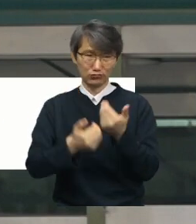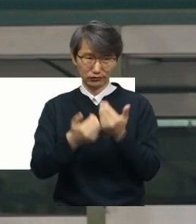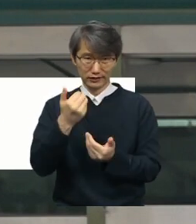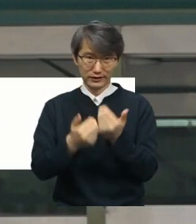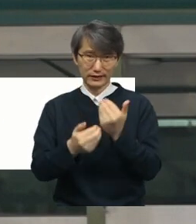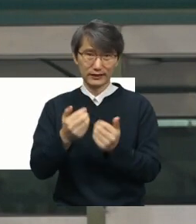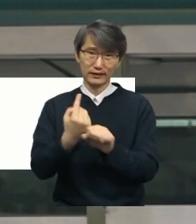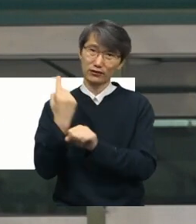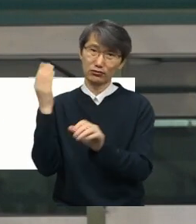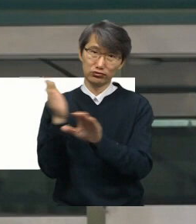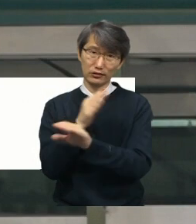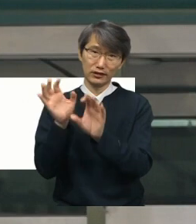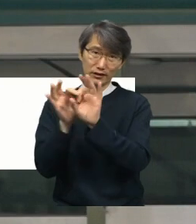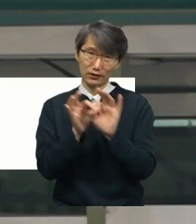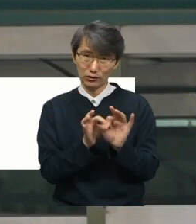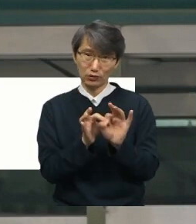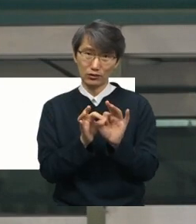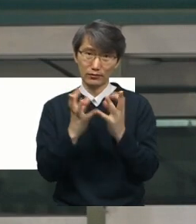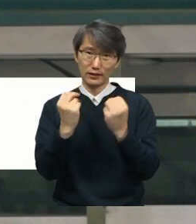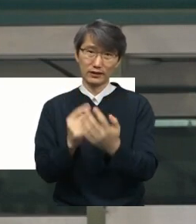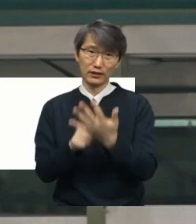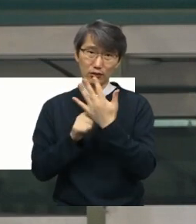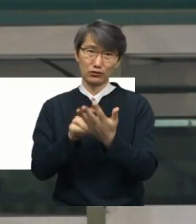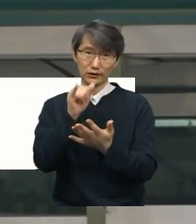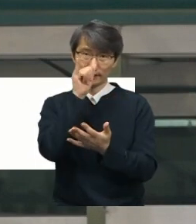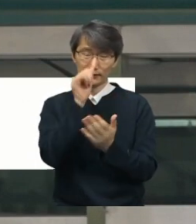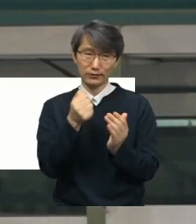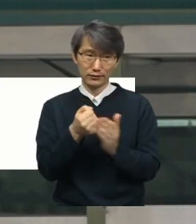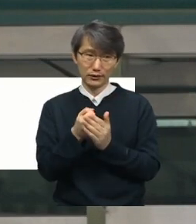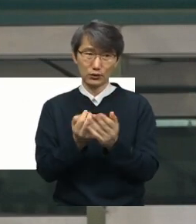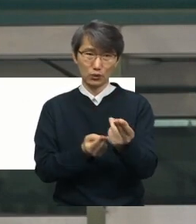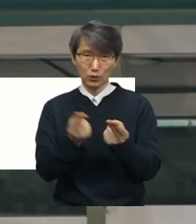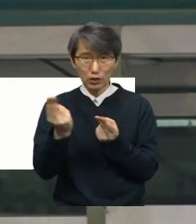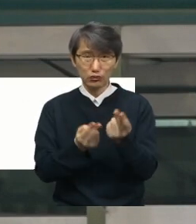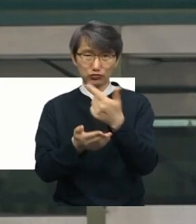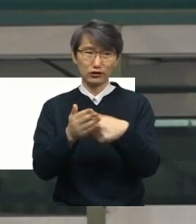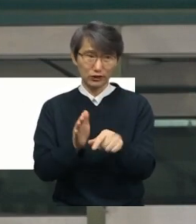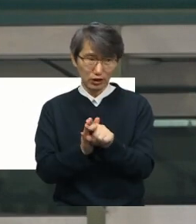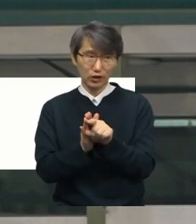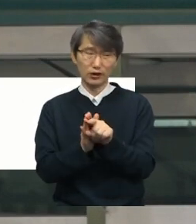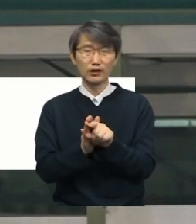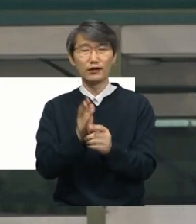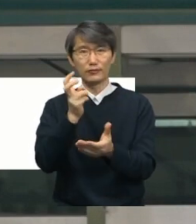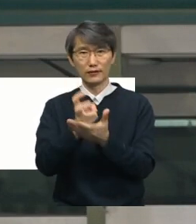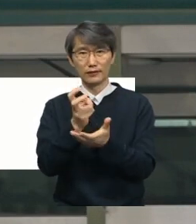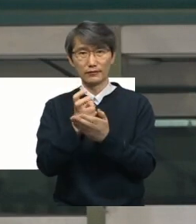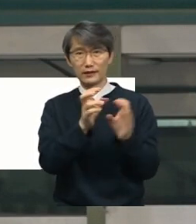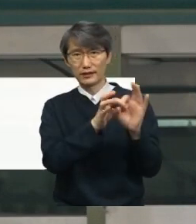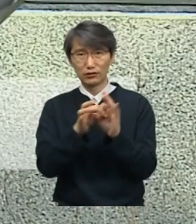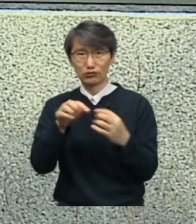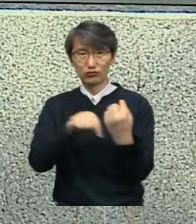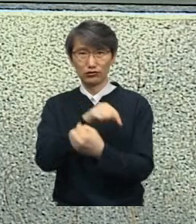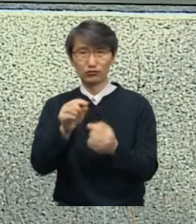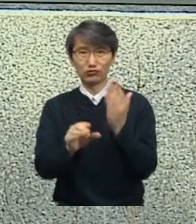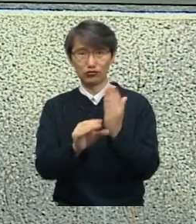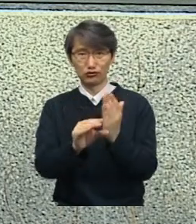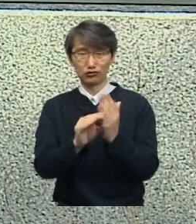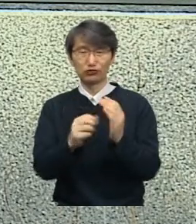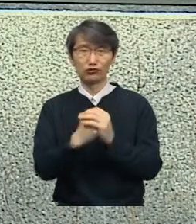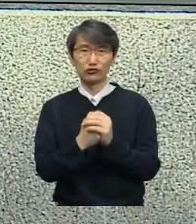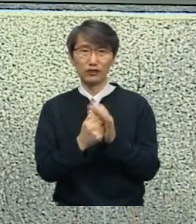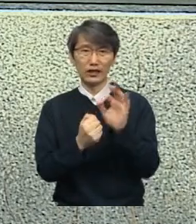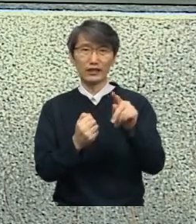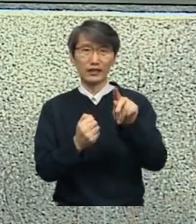조금 작년부터 좀 특화돼서 많이 나오는 부분이 있어 좀 조정 및 중재하기 위해서 제도를 계속 운영하고 있습니다.